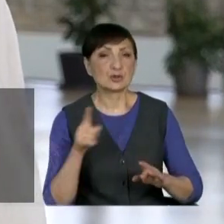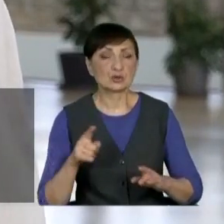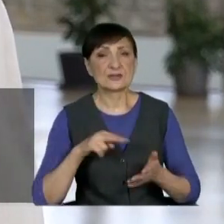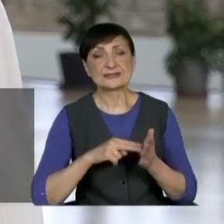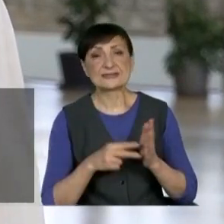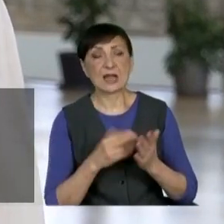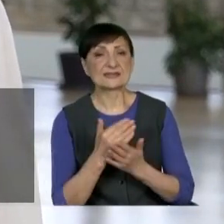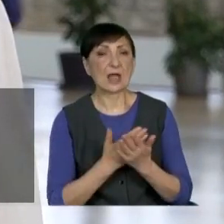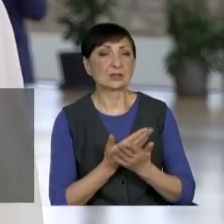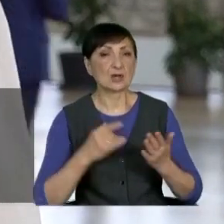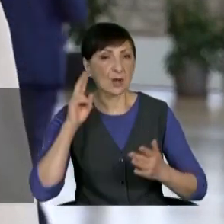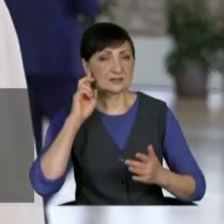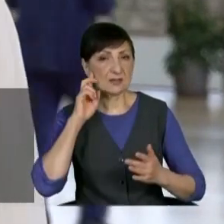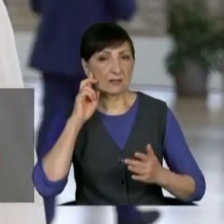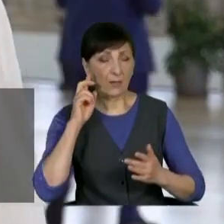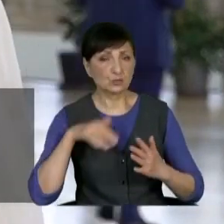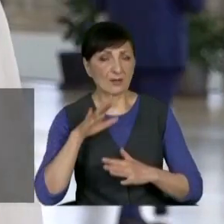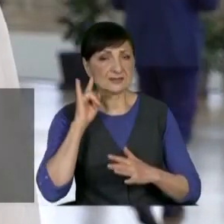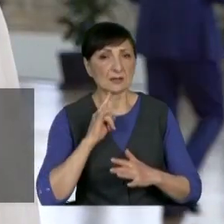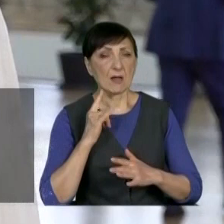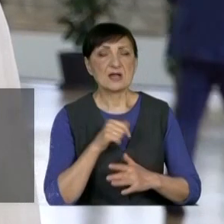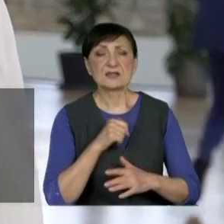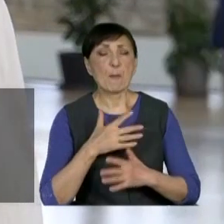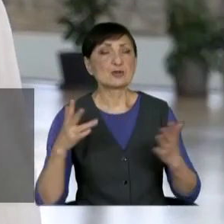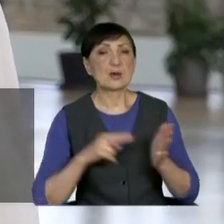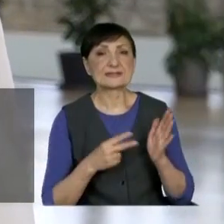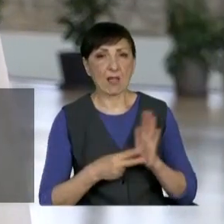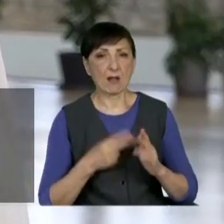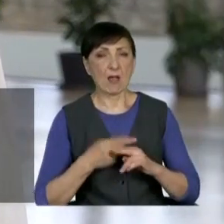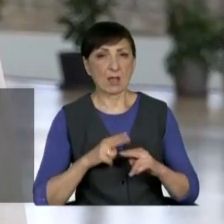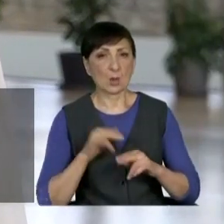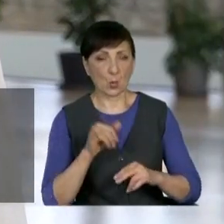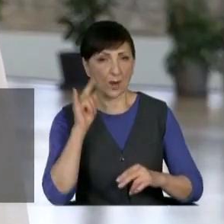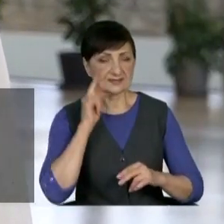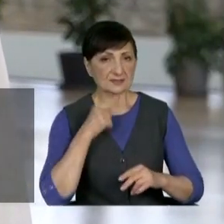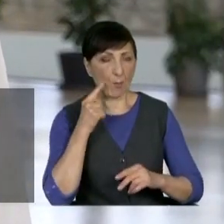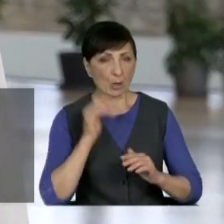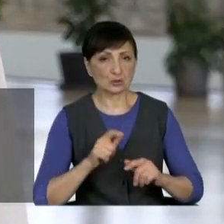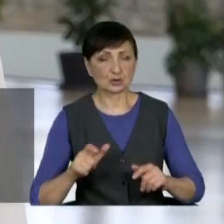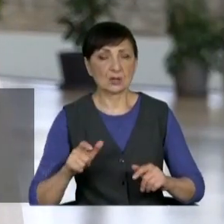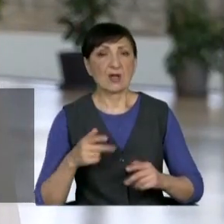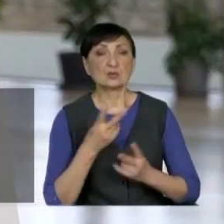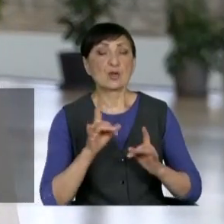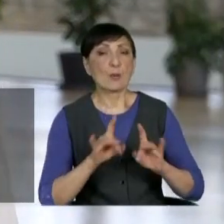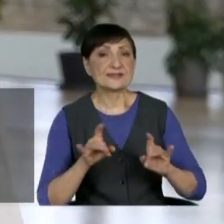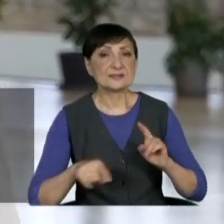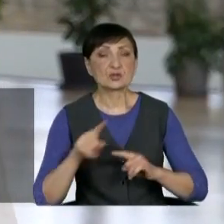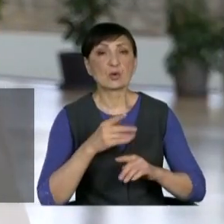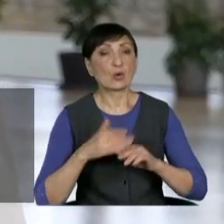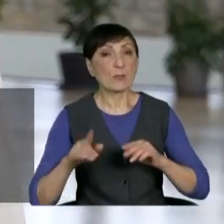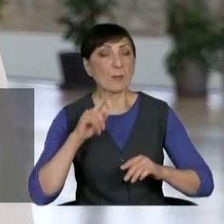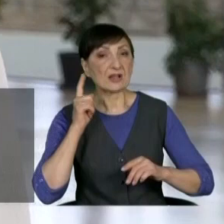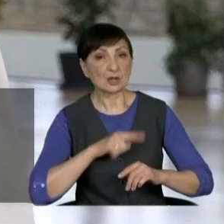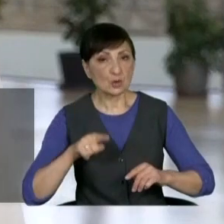задачи нашей страны. Ну а какая, на мой взгляд, самая большая цель у казахстанской молодежи? Да? Ей надо объяснить, что кроме молодежи